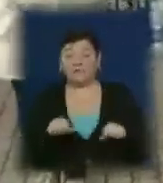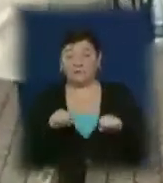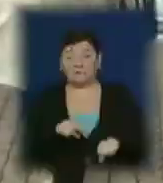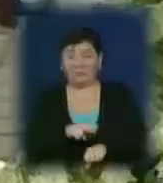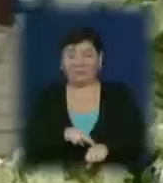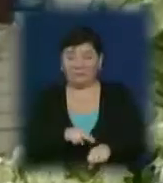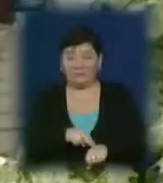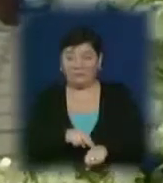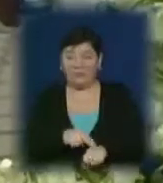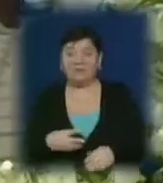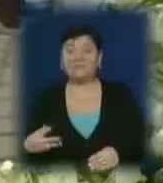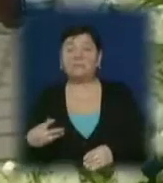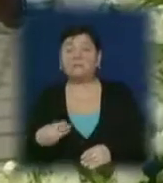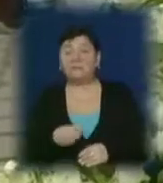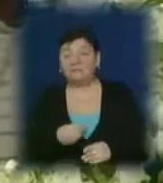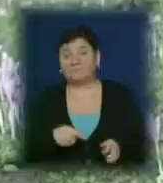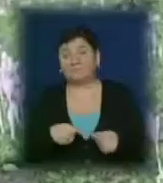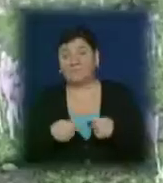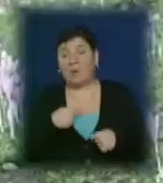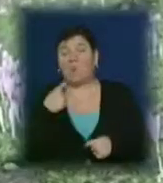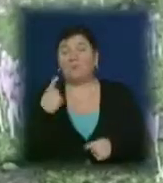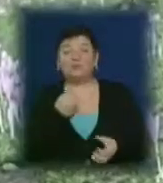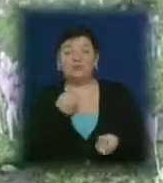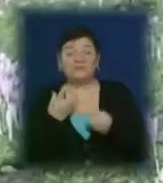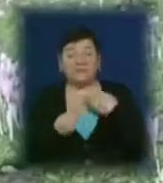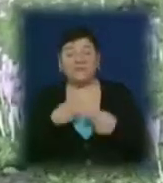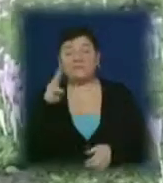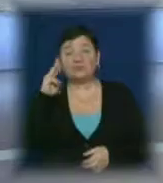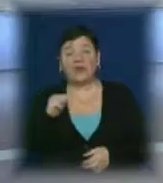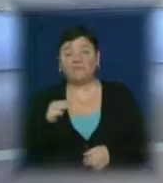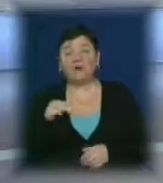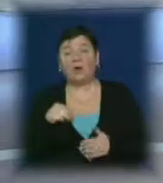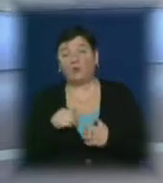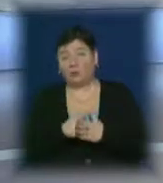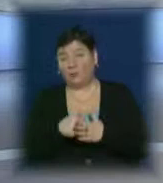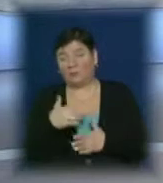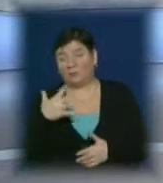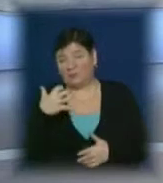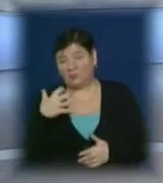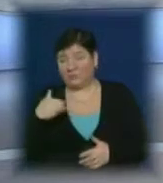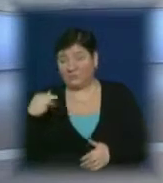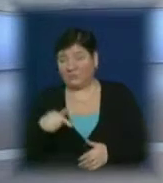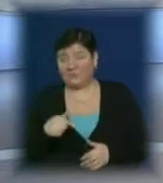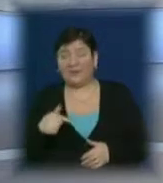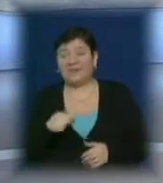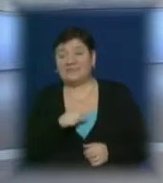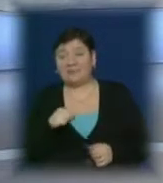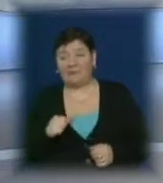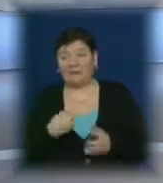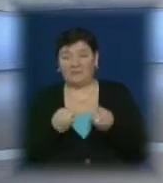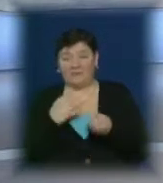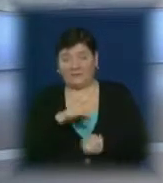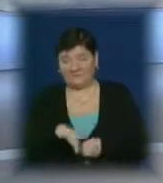правоохоронцями. За придбання чи збут першоцвітів передбачено штраф до 5000 гривень з конфіскацією самих рослин.